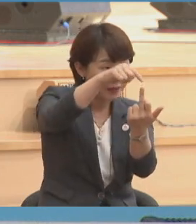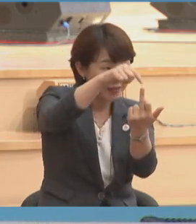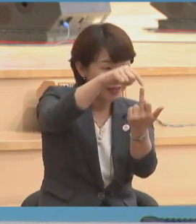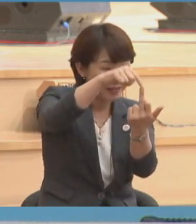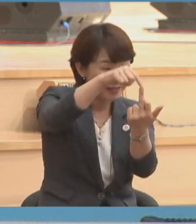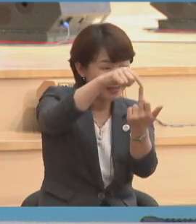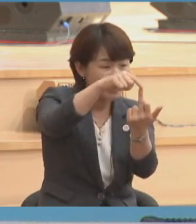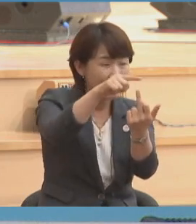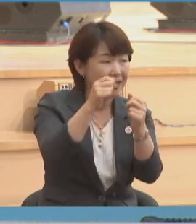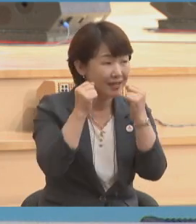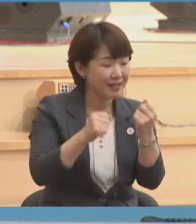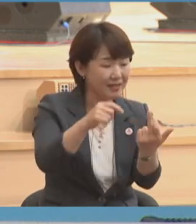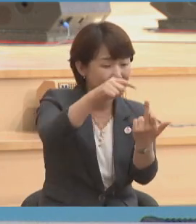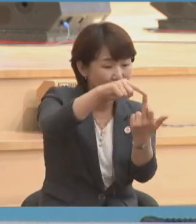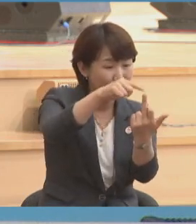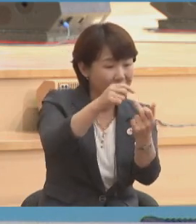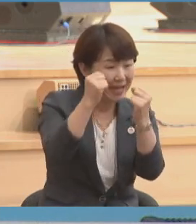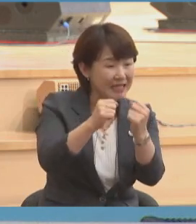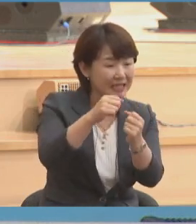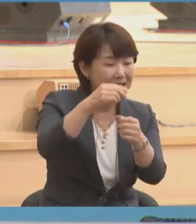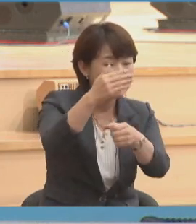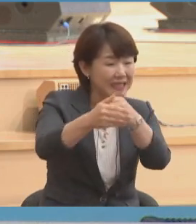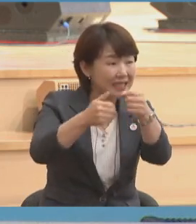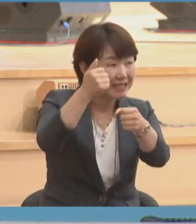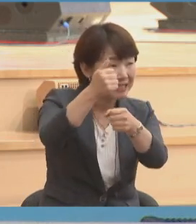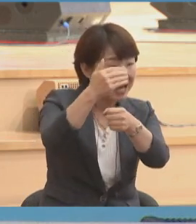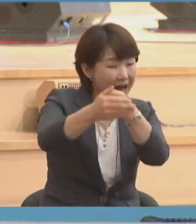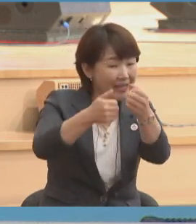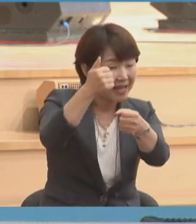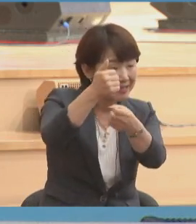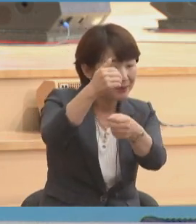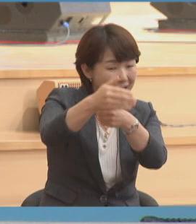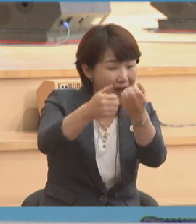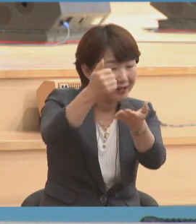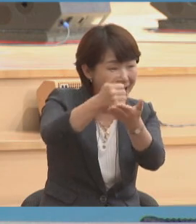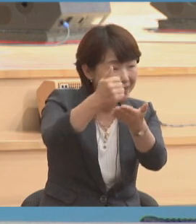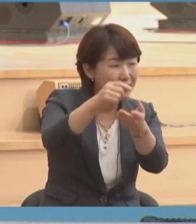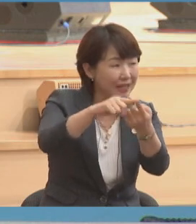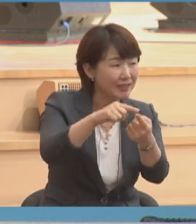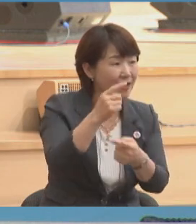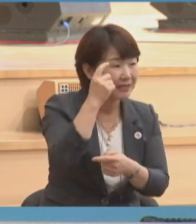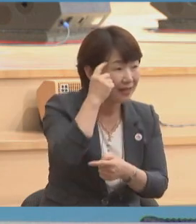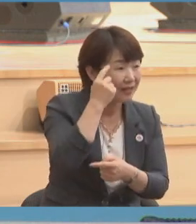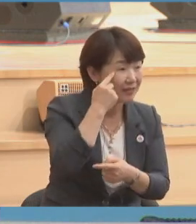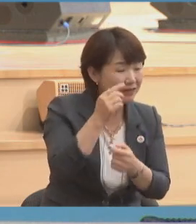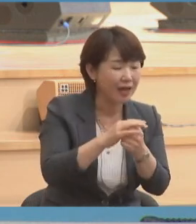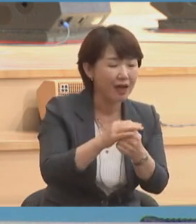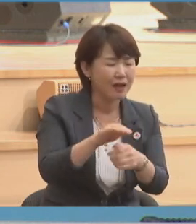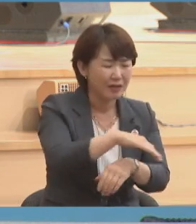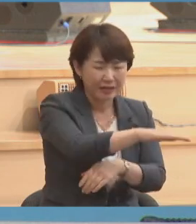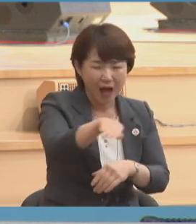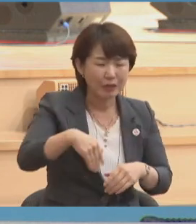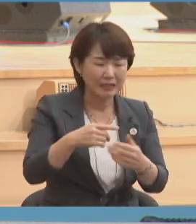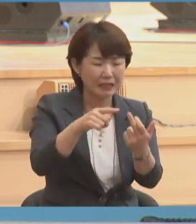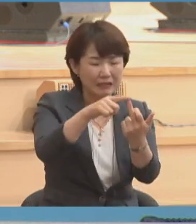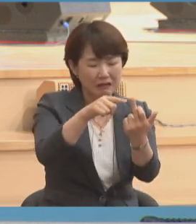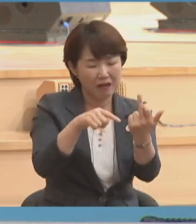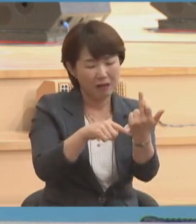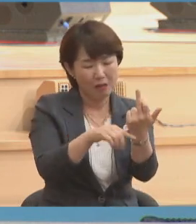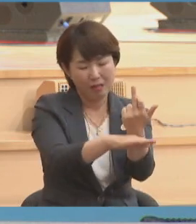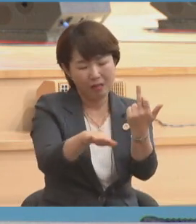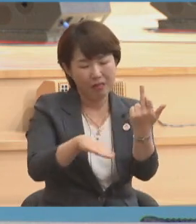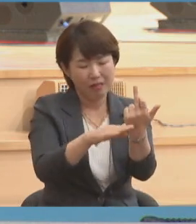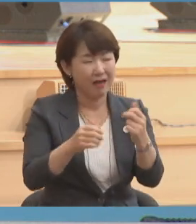그러니까 하나님을 염두에 두고 있는 것 같습니다. 우리는 모두 산기슭에 있고요.